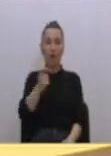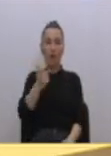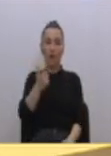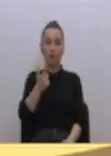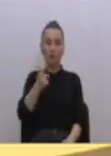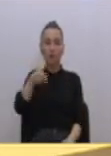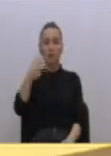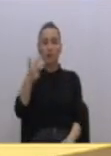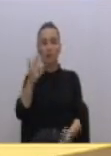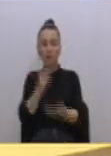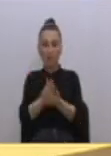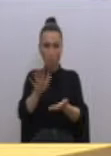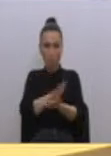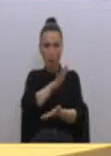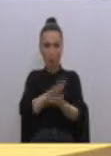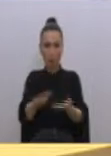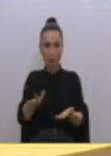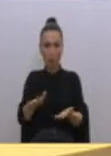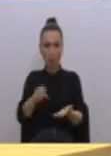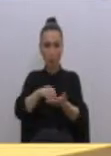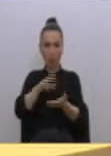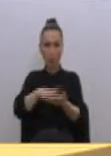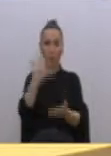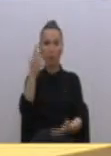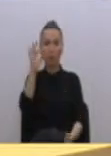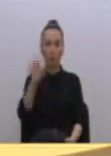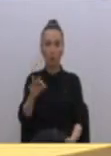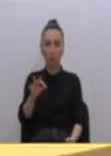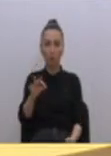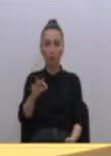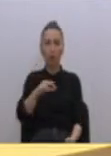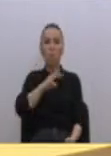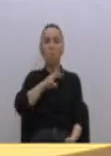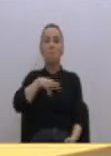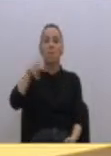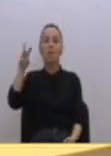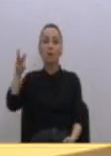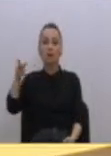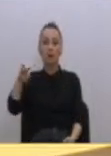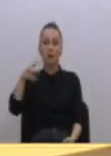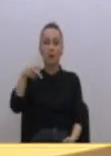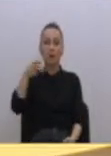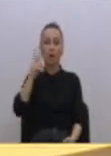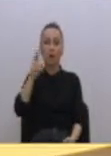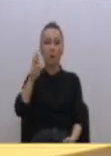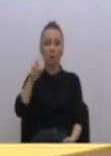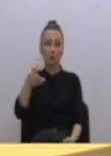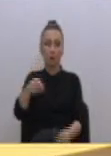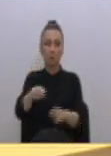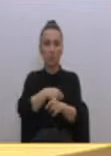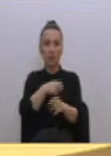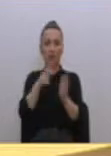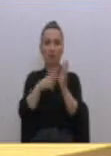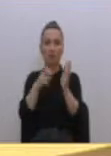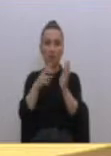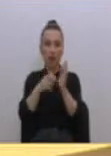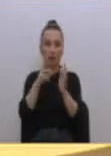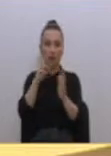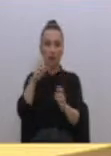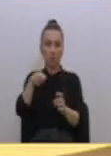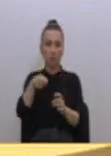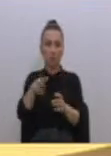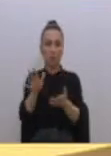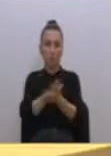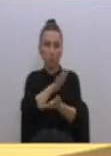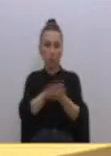მესამედი გვაქვს უფასოდ გატებული 5% მილიარდ კუბურ მეტრამდე დაახლოებით 800 კუბური მეტი გაზი